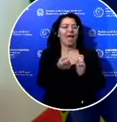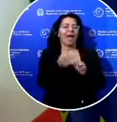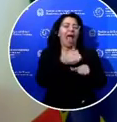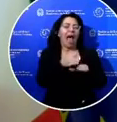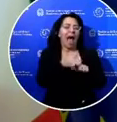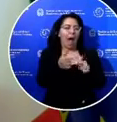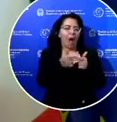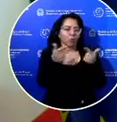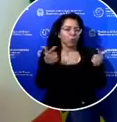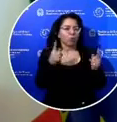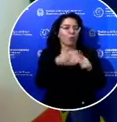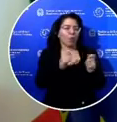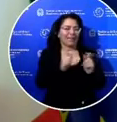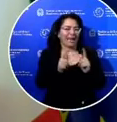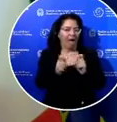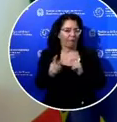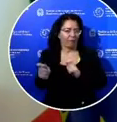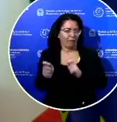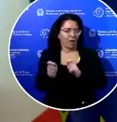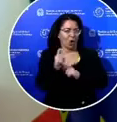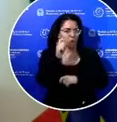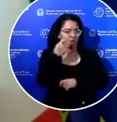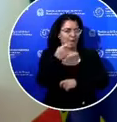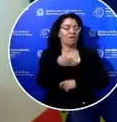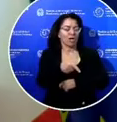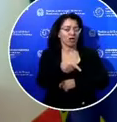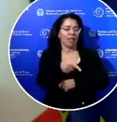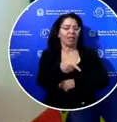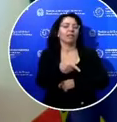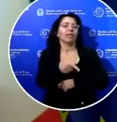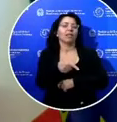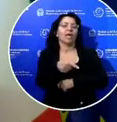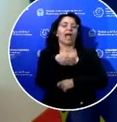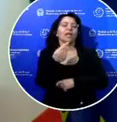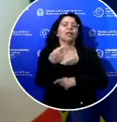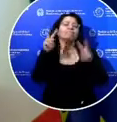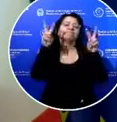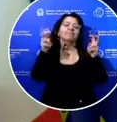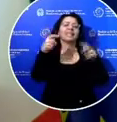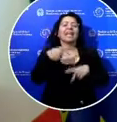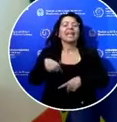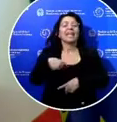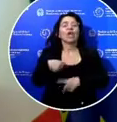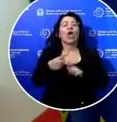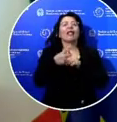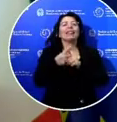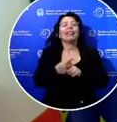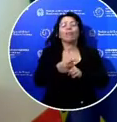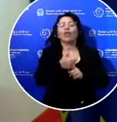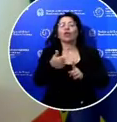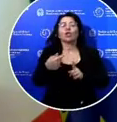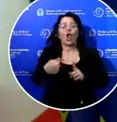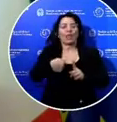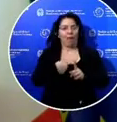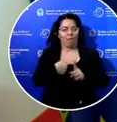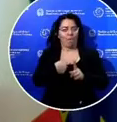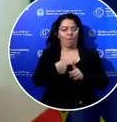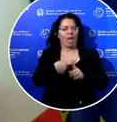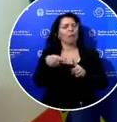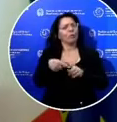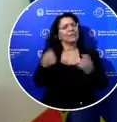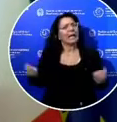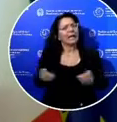stupefacenti, ha lanciato la campagna Io dipendo solo da me. È stata una campagna importante perché è stata realizzata insieme ai ragazzi della Consulta.